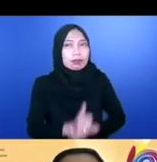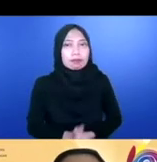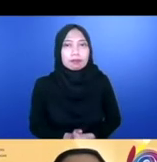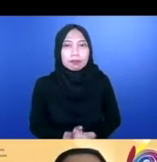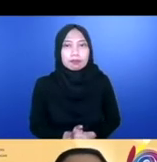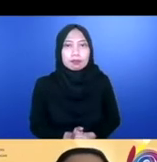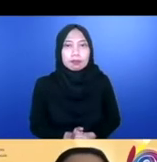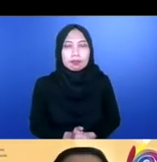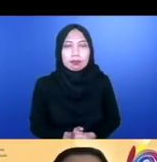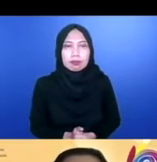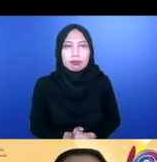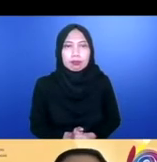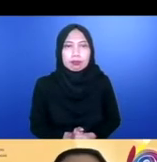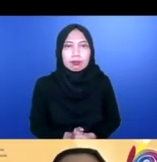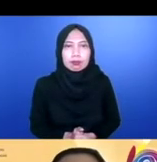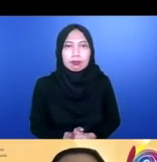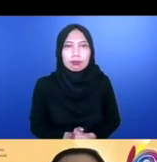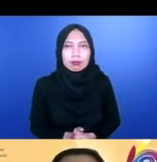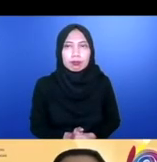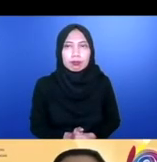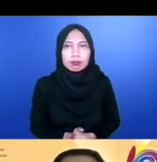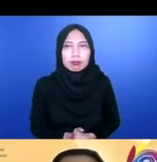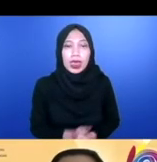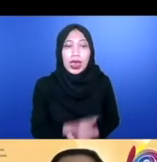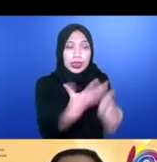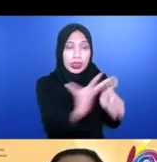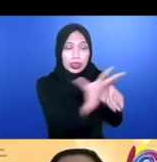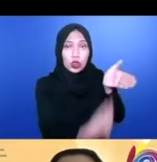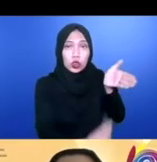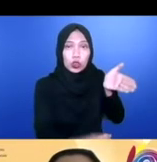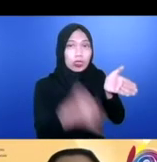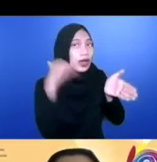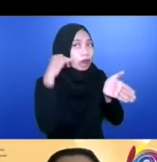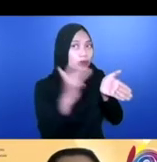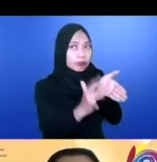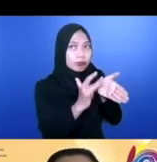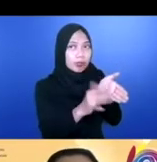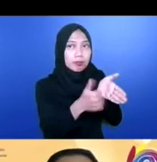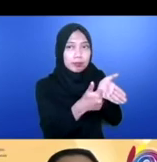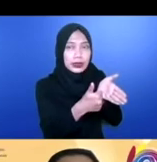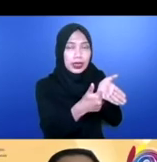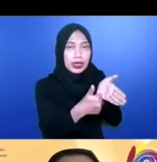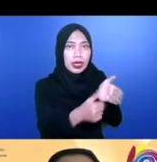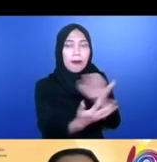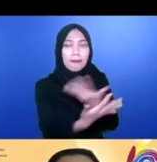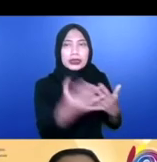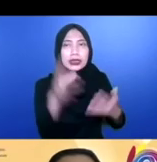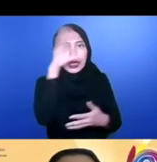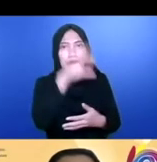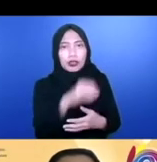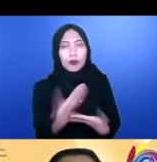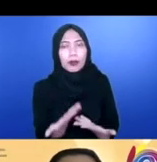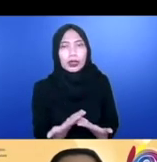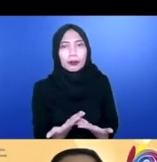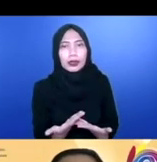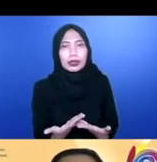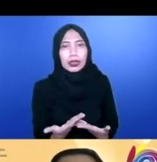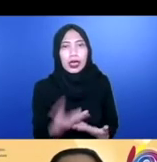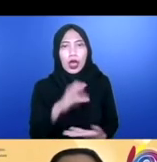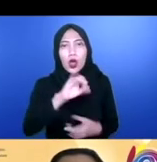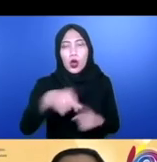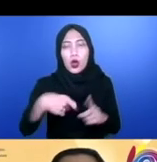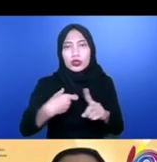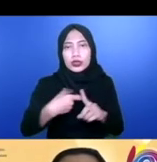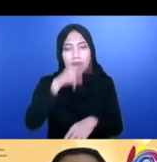OJK yang bisa diunduh. Ada berbagai informasi mengenai bagaimana pengawasan, bagaimana pasar